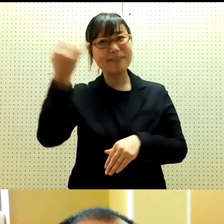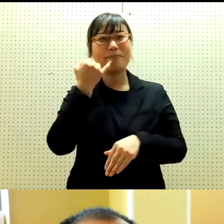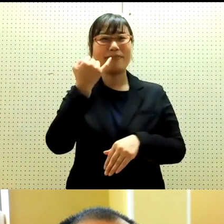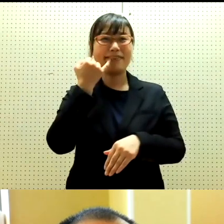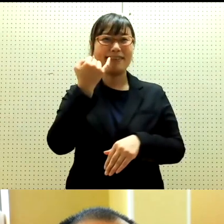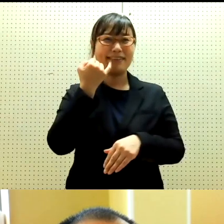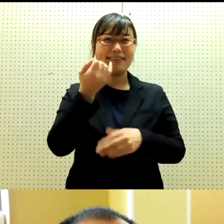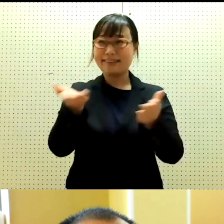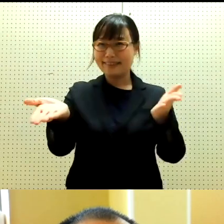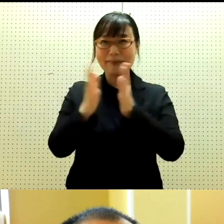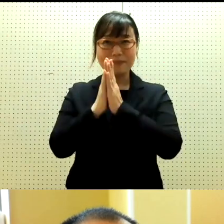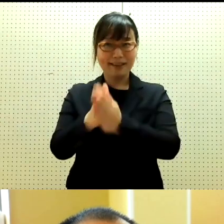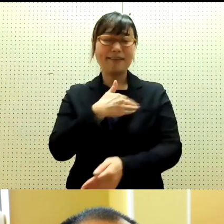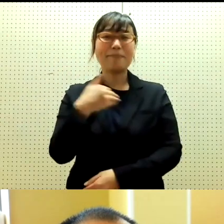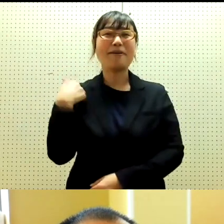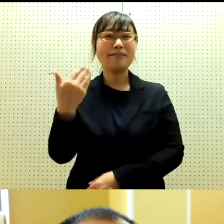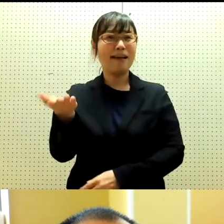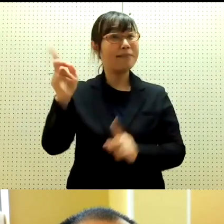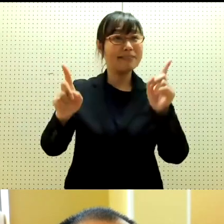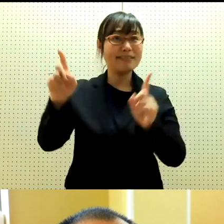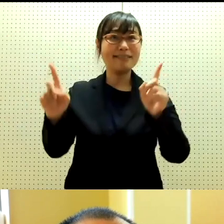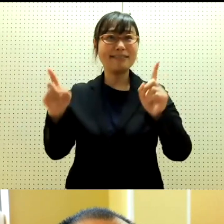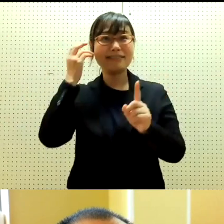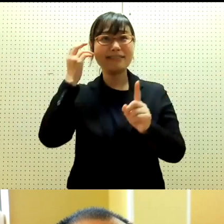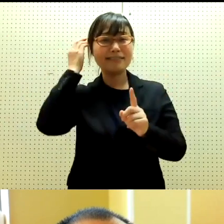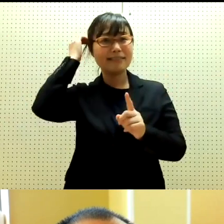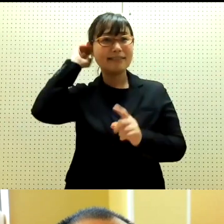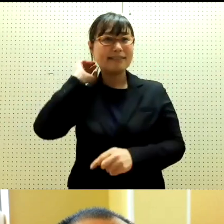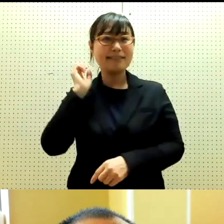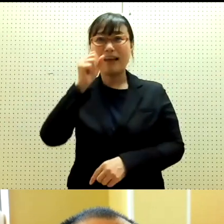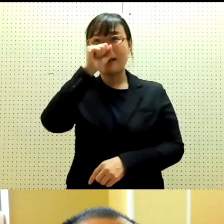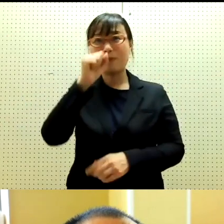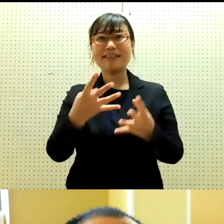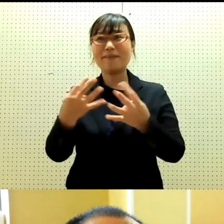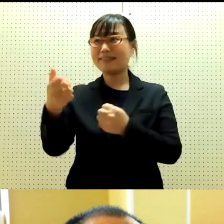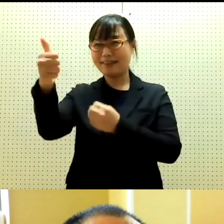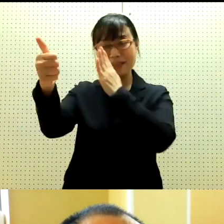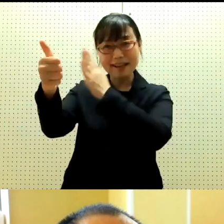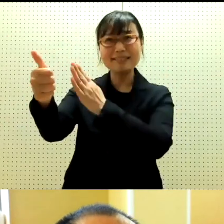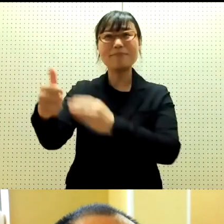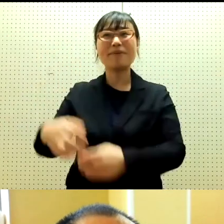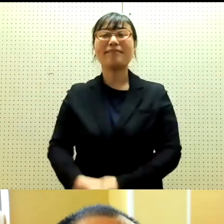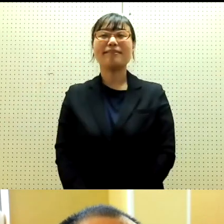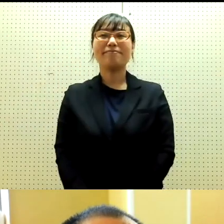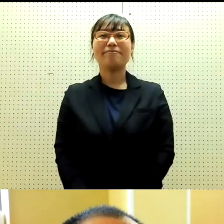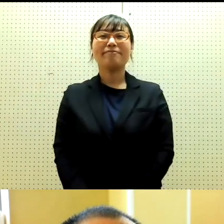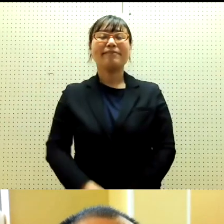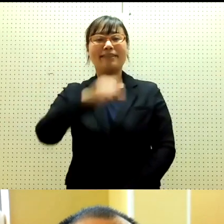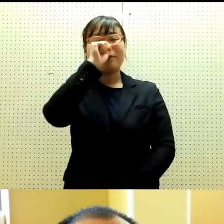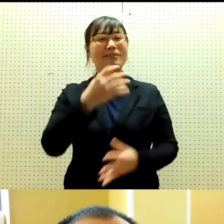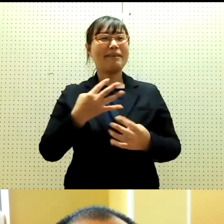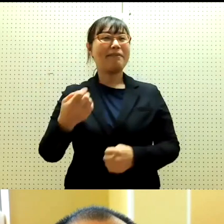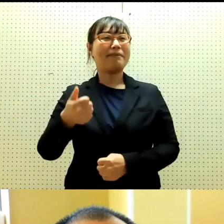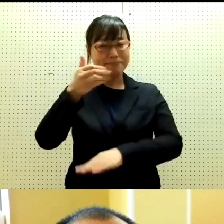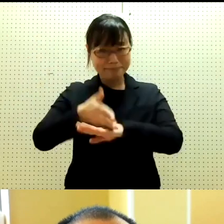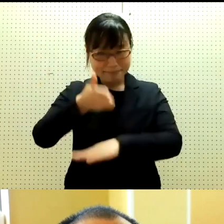大丈夫ですけど、どうしましょう。吉澤さんからいかれますか。じゃあ吉澤さんお願いします。 はい、ありがとうございました。豊